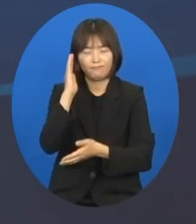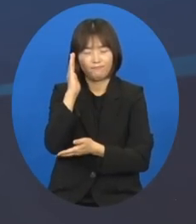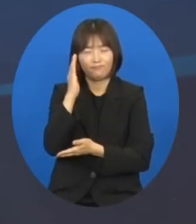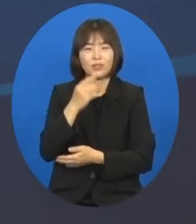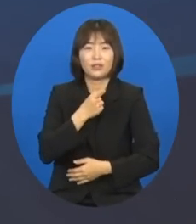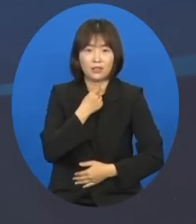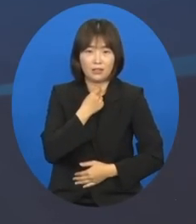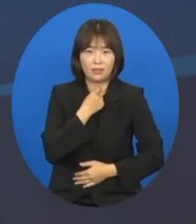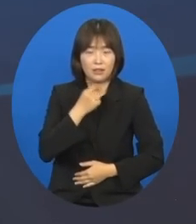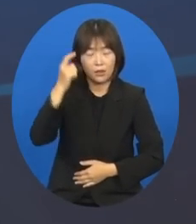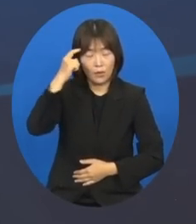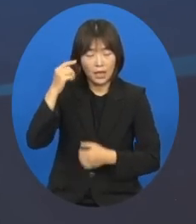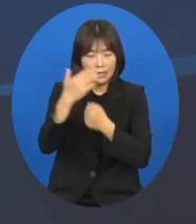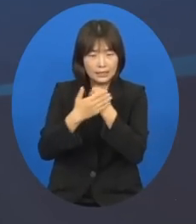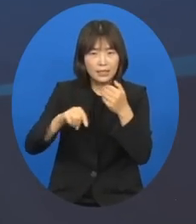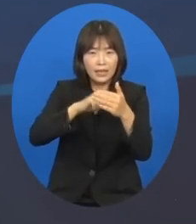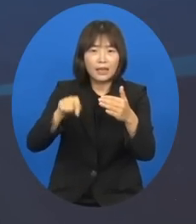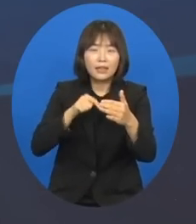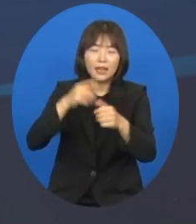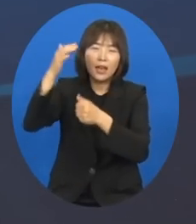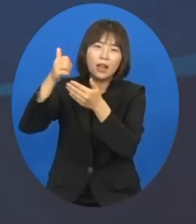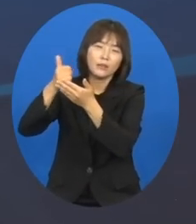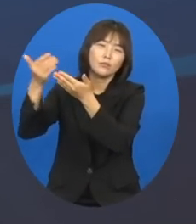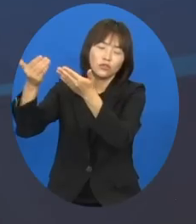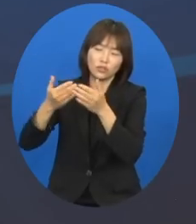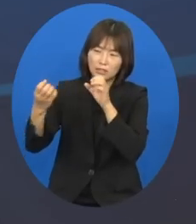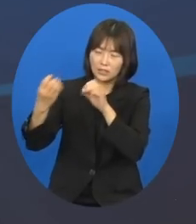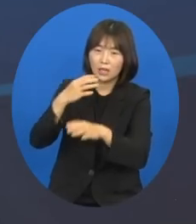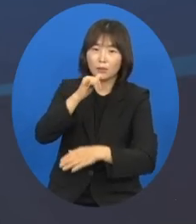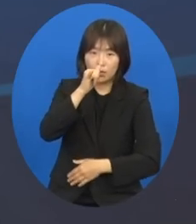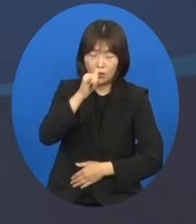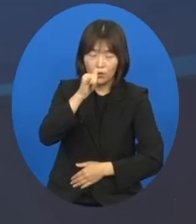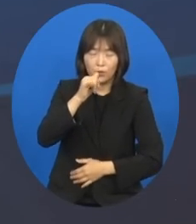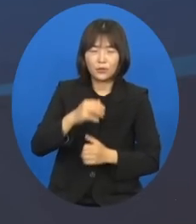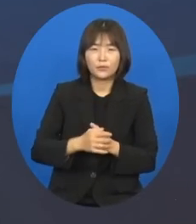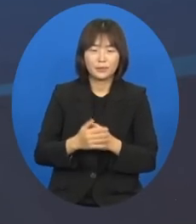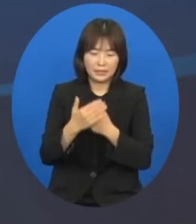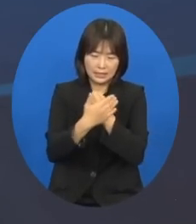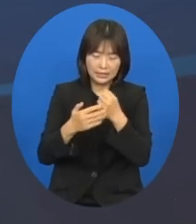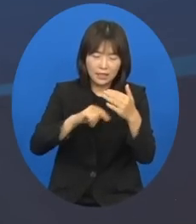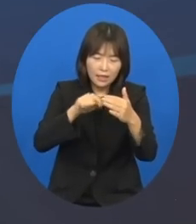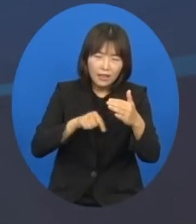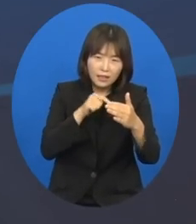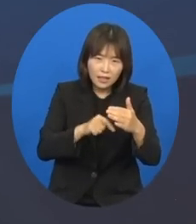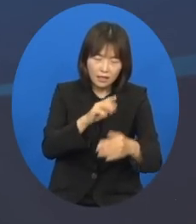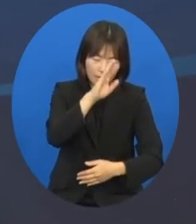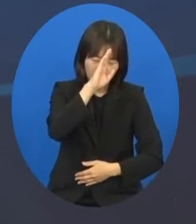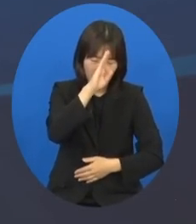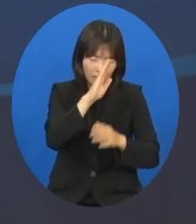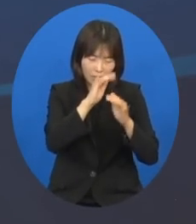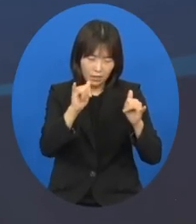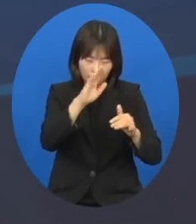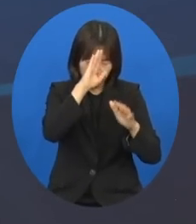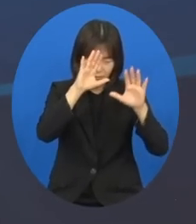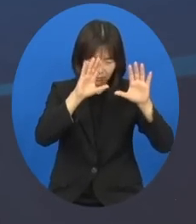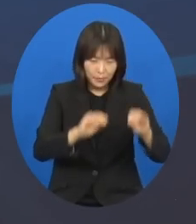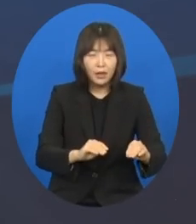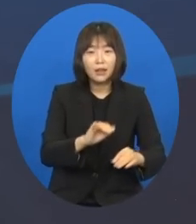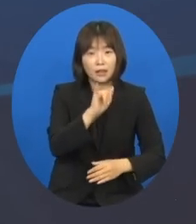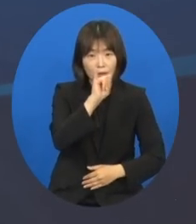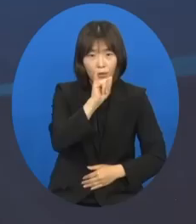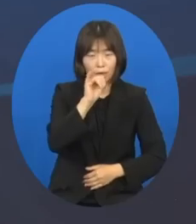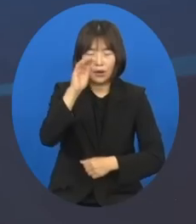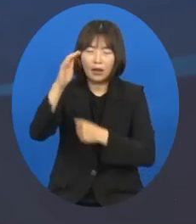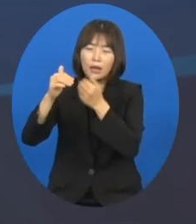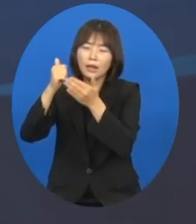속에는 하나님의 주시는 응답도 있고 은혜 속에는 병든 분들에게는 치유가 있고 하나님의